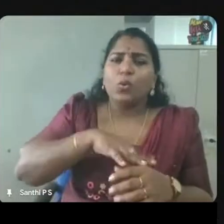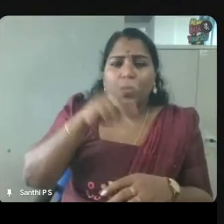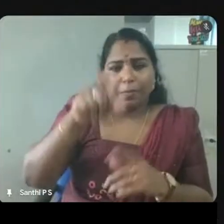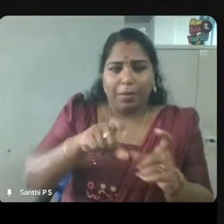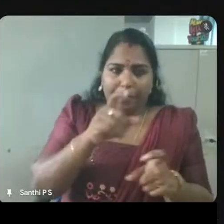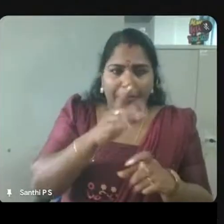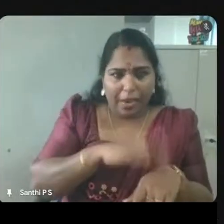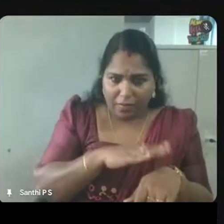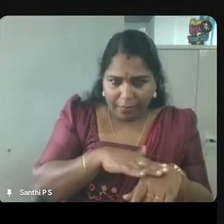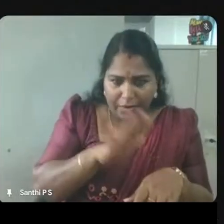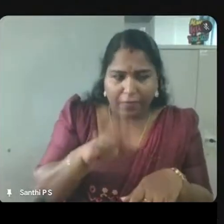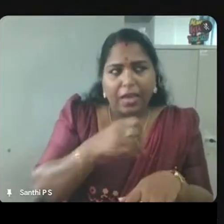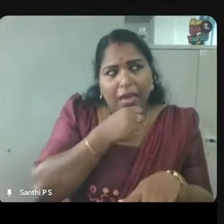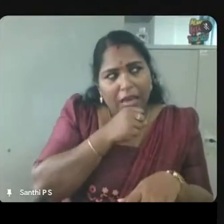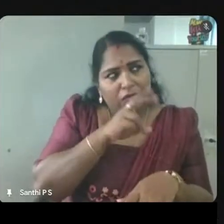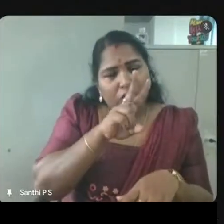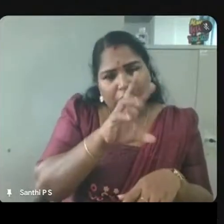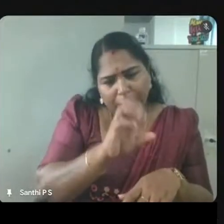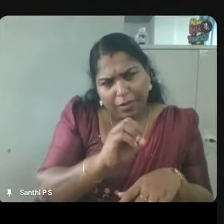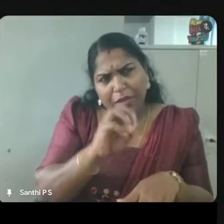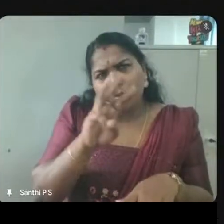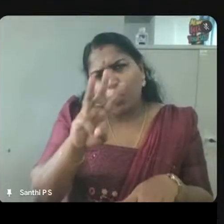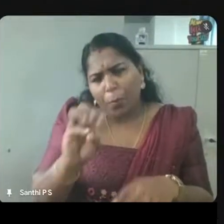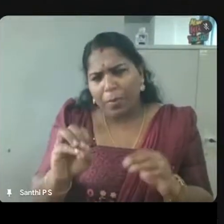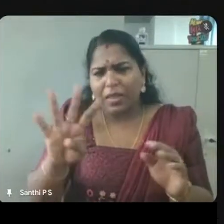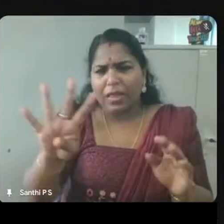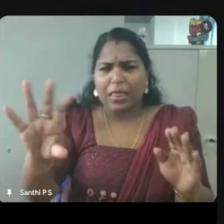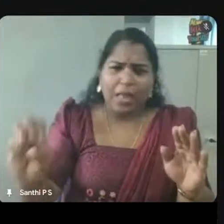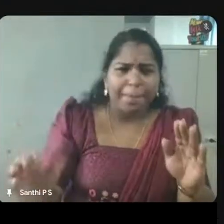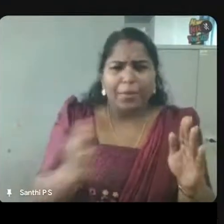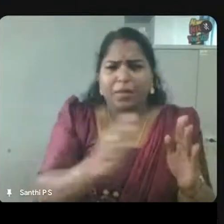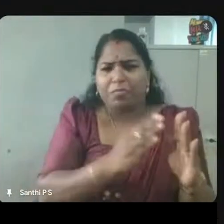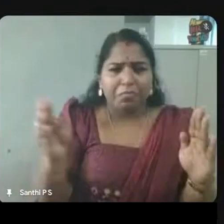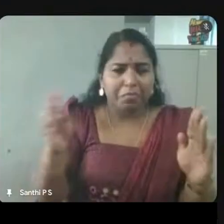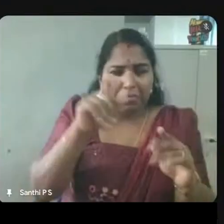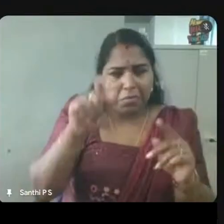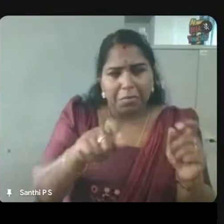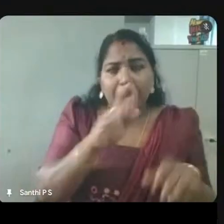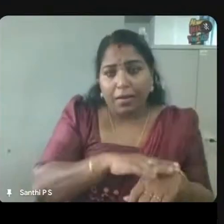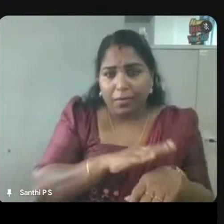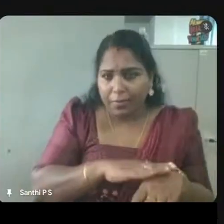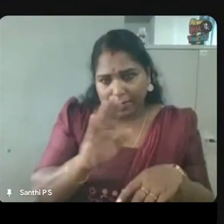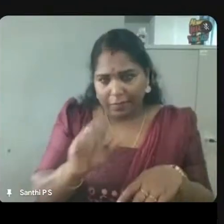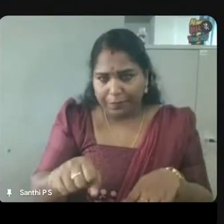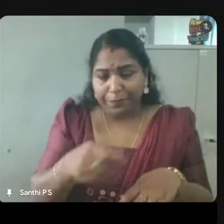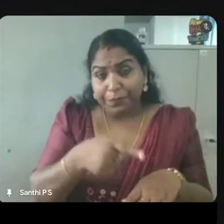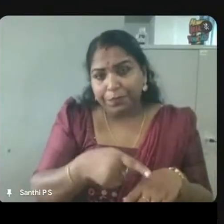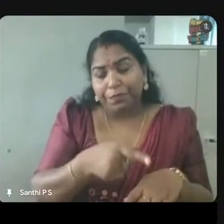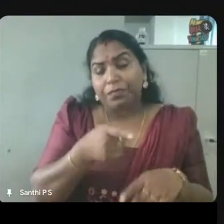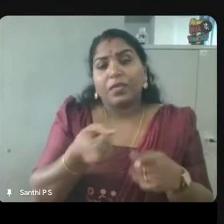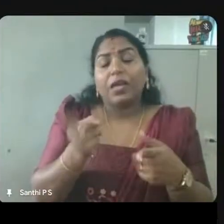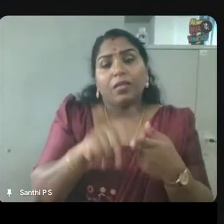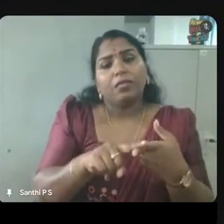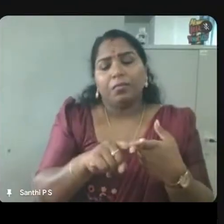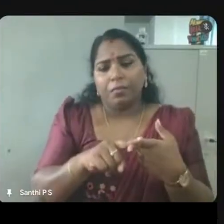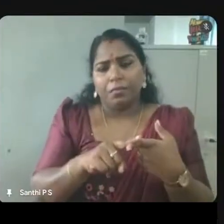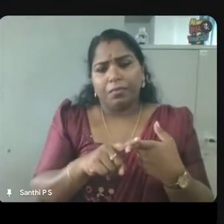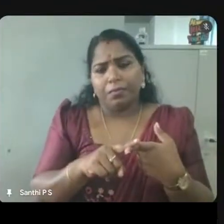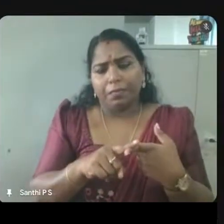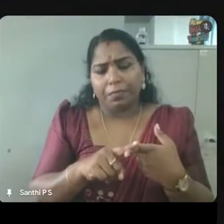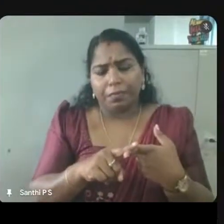20, 30, 40 വയസ്സിനകത്തുള്ള ആളുകൾക്ക് വരുന്ന ഒരു കണ്ടീഷനാണ്. അപ്പൊ ഇത് വരുന്നതിന്റെ ഇതിലെങ്ങനെയാന്ന് വെച്ചാൽ ഞാൻ